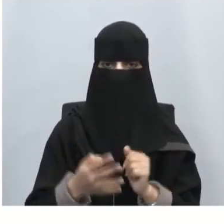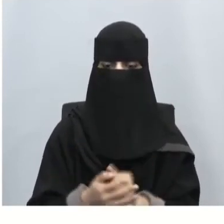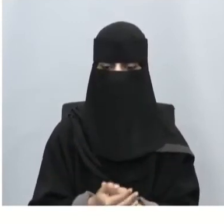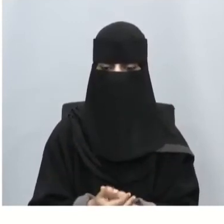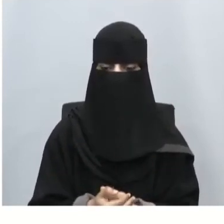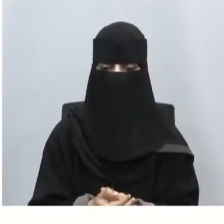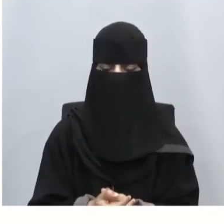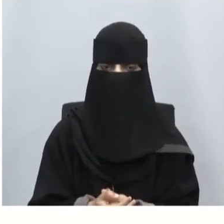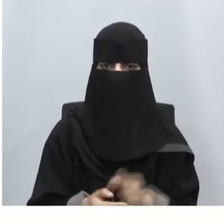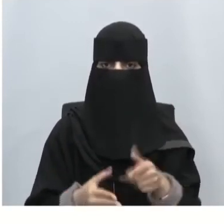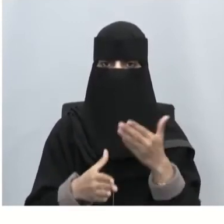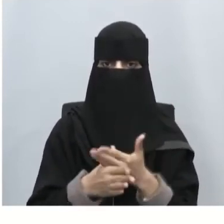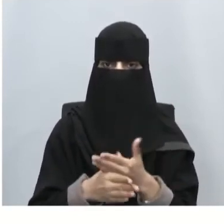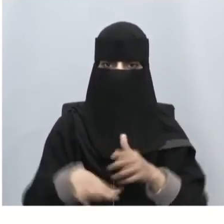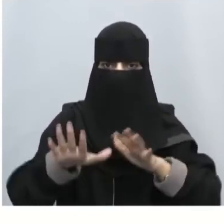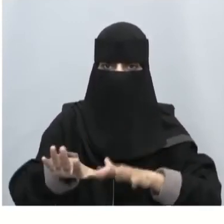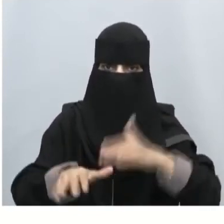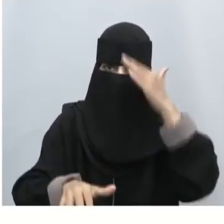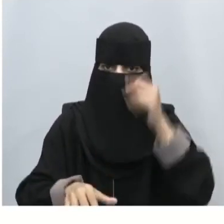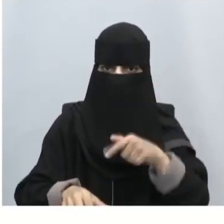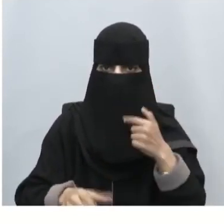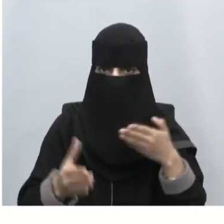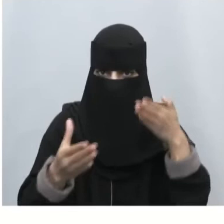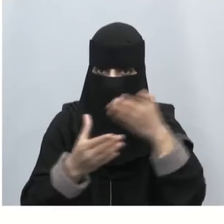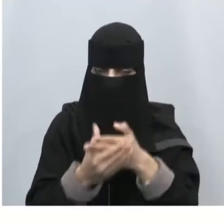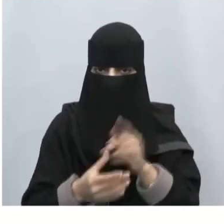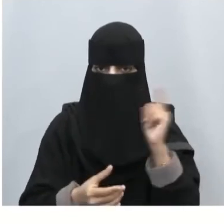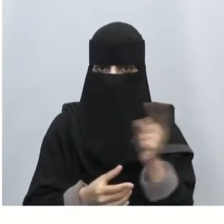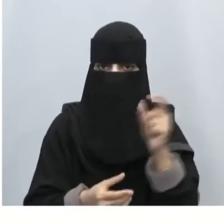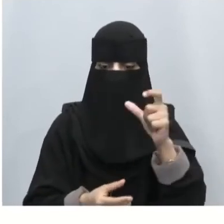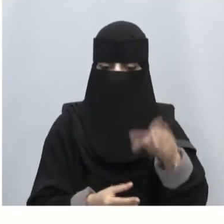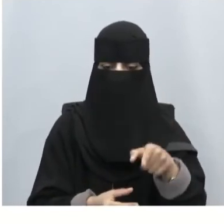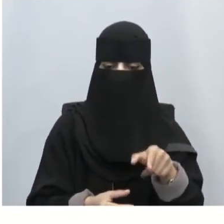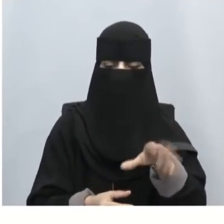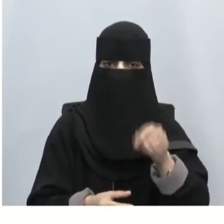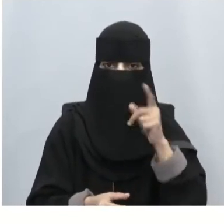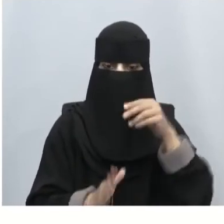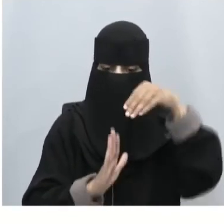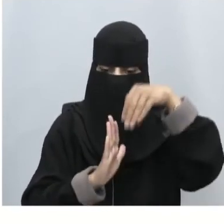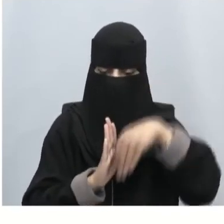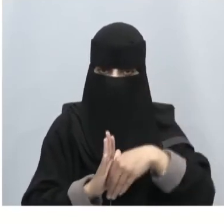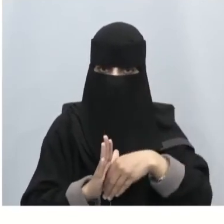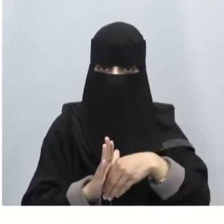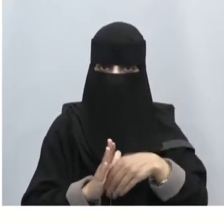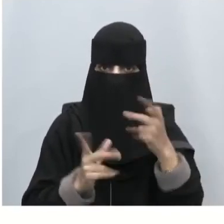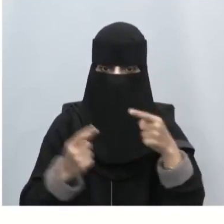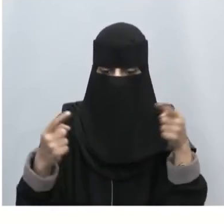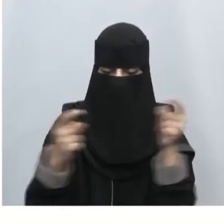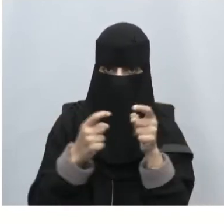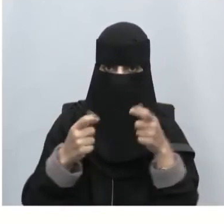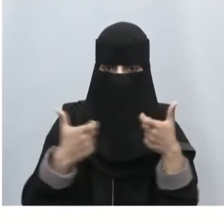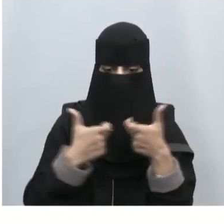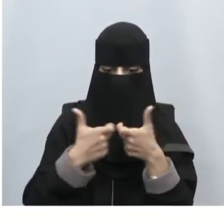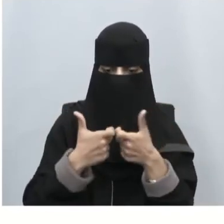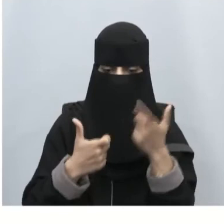وطالباتي من اسباب الحملات الصليبيه التي اجتاحت العالم الاسلامي هو هزيمه البيزنطيين في معركه